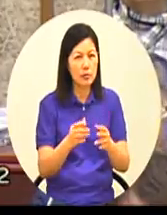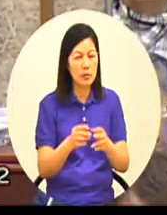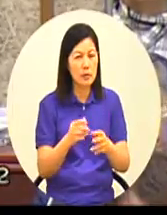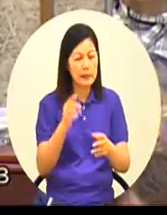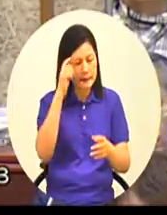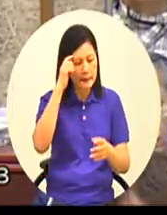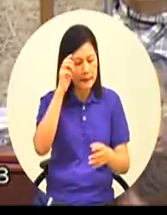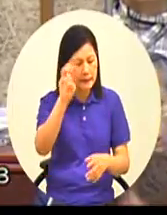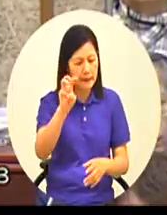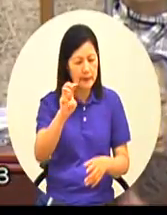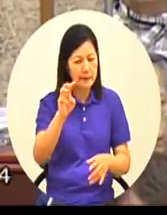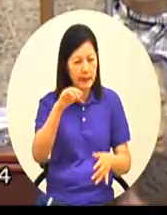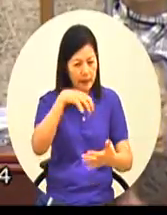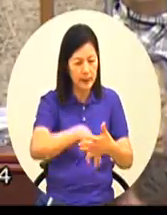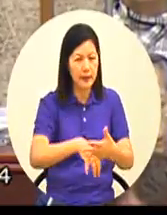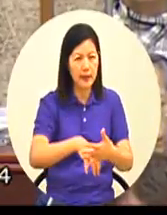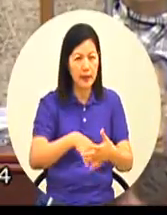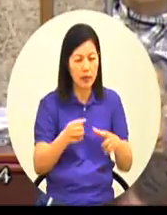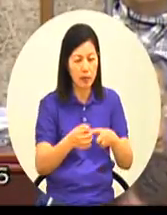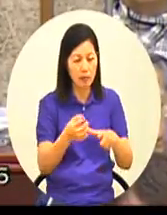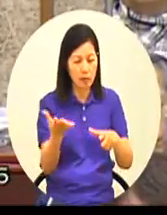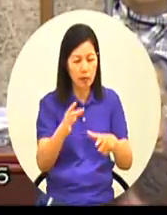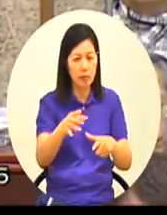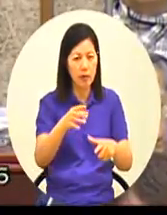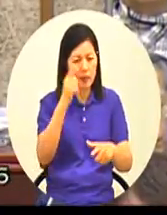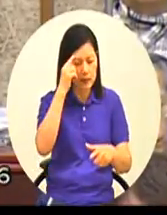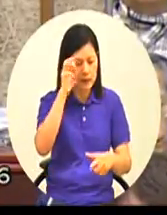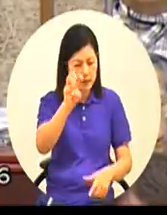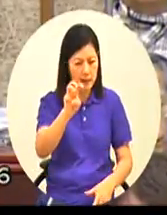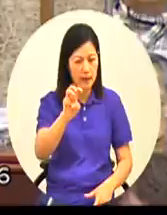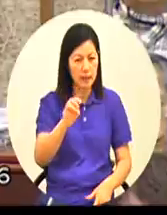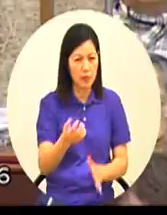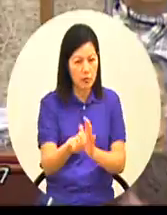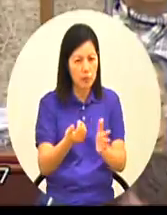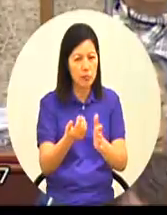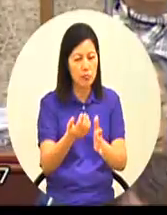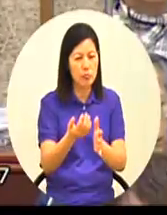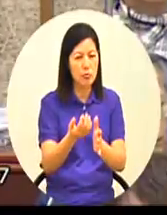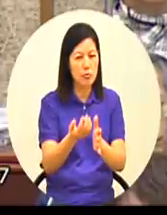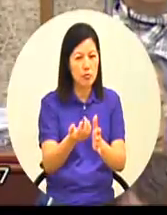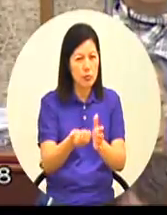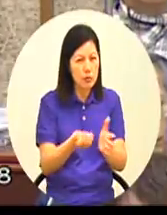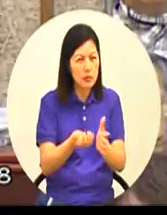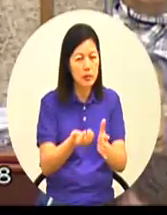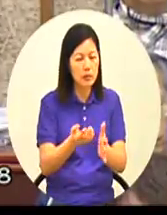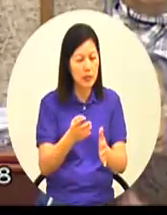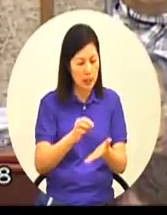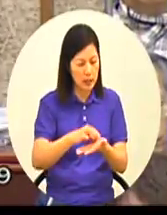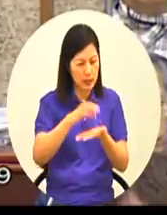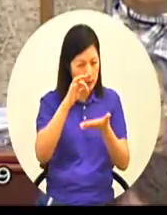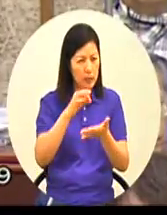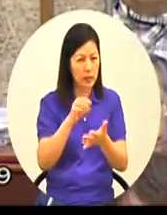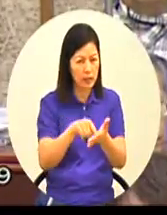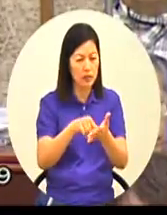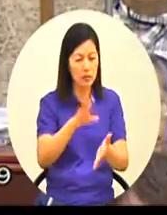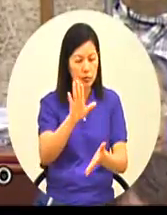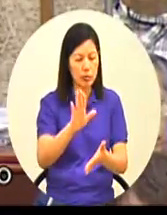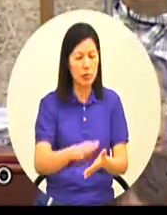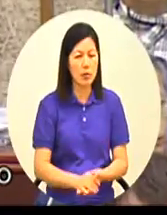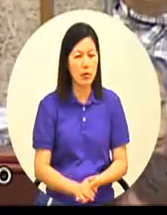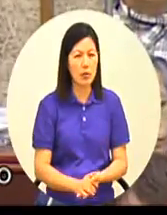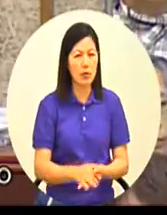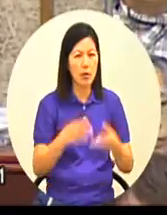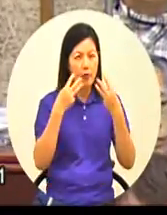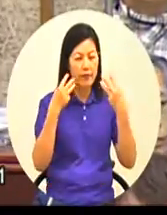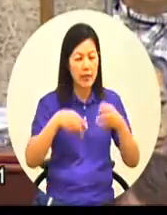30天内或者公告30天的这个时间，他如果逾期提出的话，那另外呢，他可能是把非行政处分，可